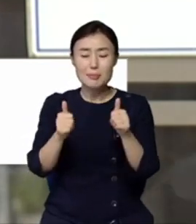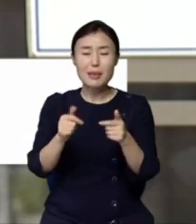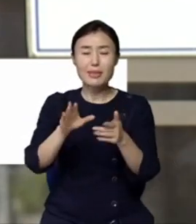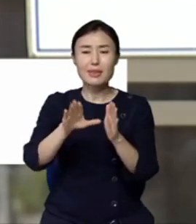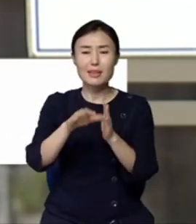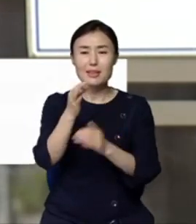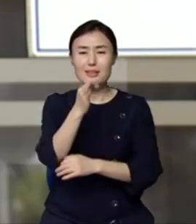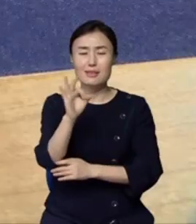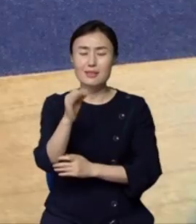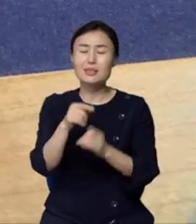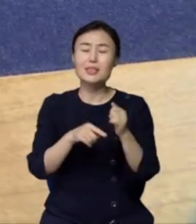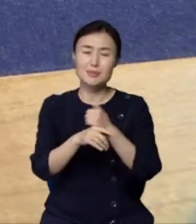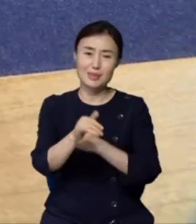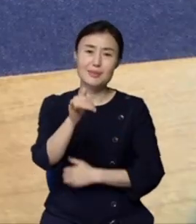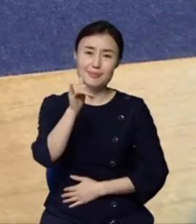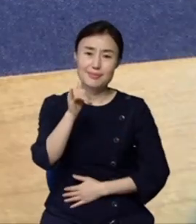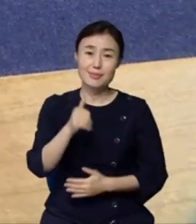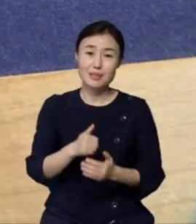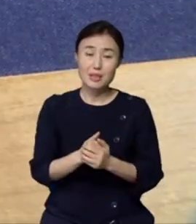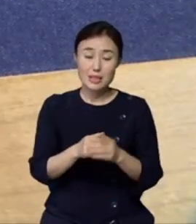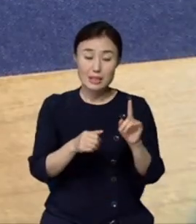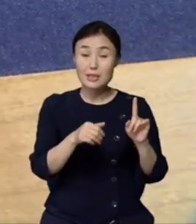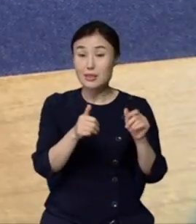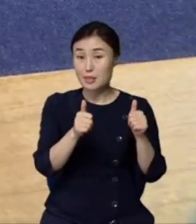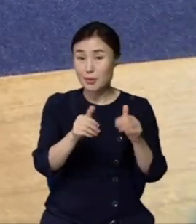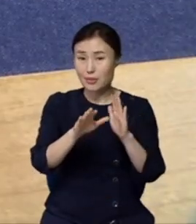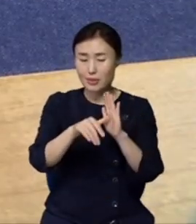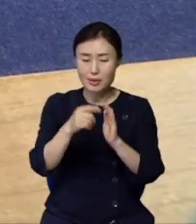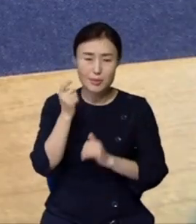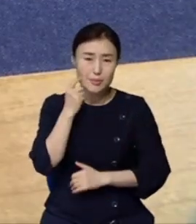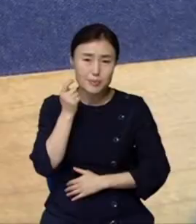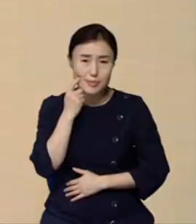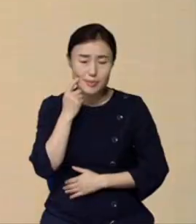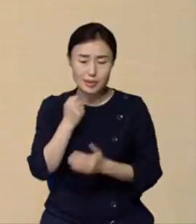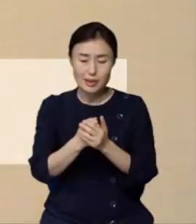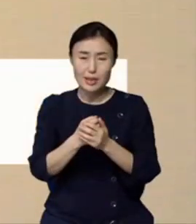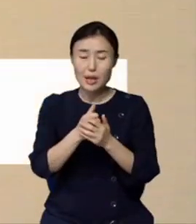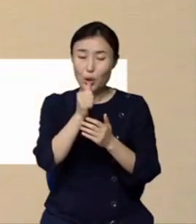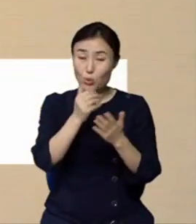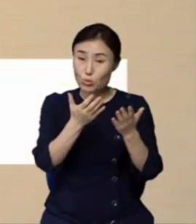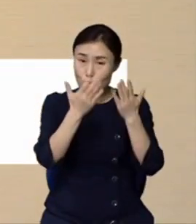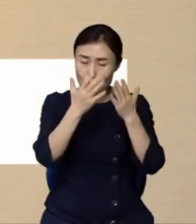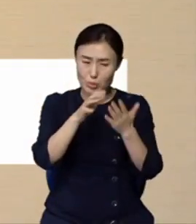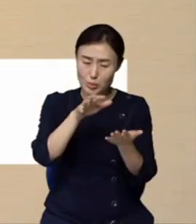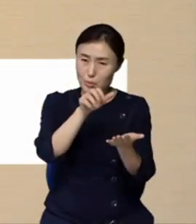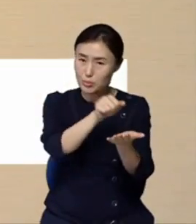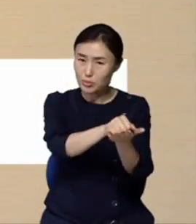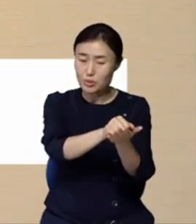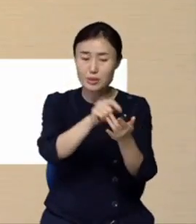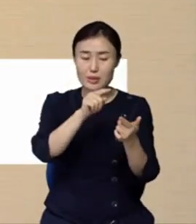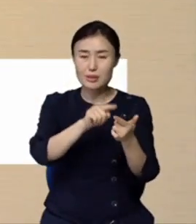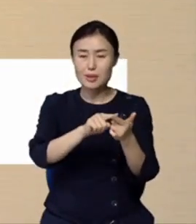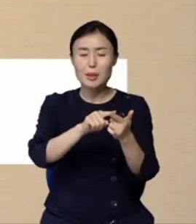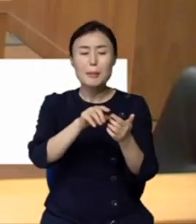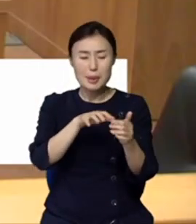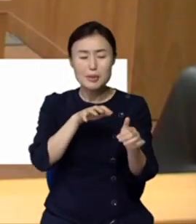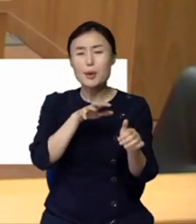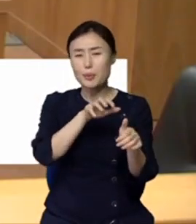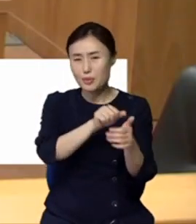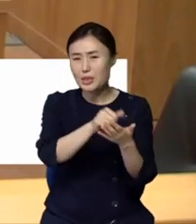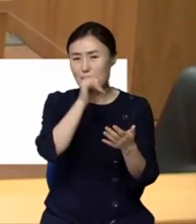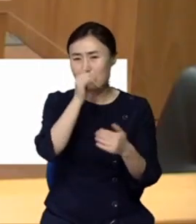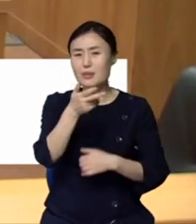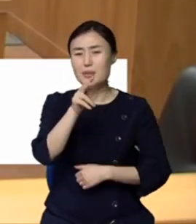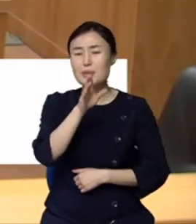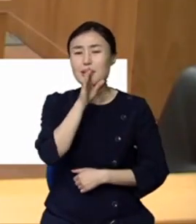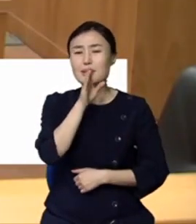의미를 부여합니다. 반면 1심에서 허위로 인정됐던 광주교도소 습격에 대해서는 교도소 공격 행위가 있었던 것은